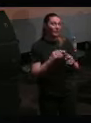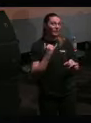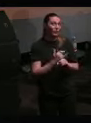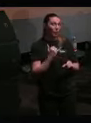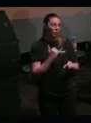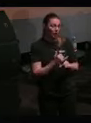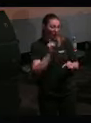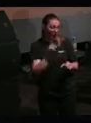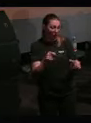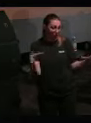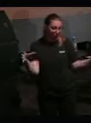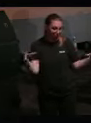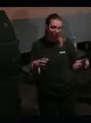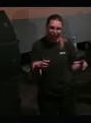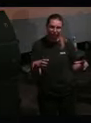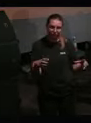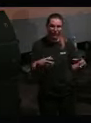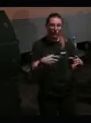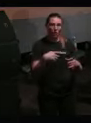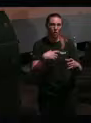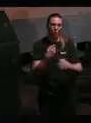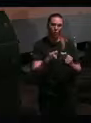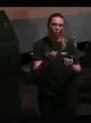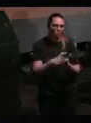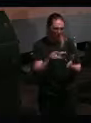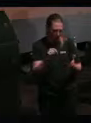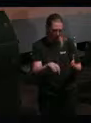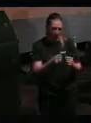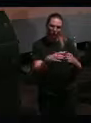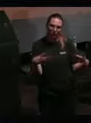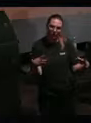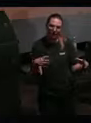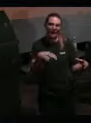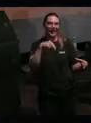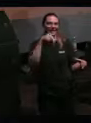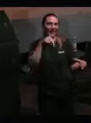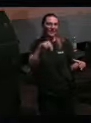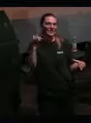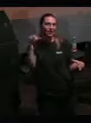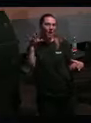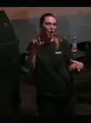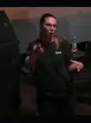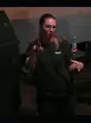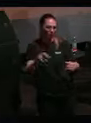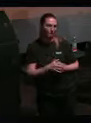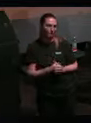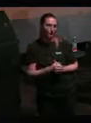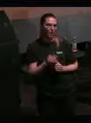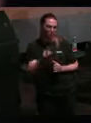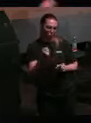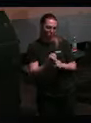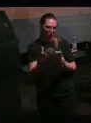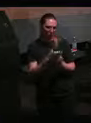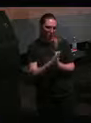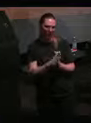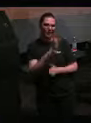Hvordan skal vi få samlet beina og gjort noe med dette, Nils Røkke? Du jobber jo med miljøene som utgjør disse